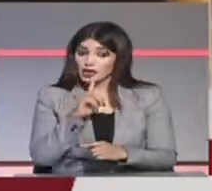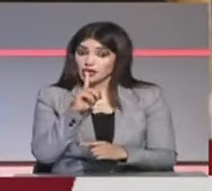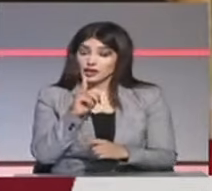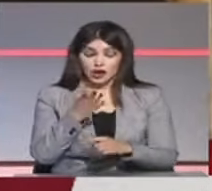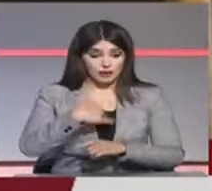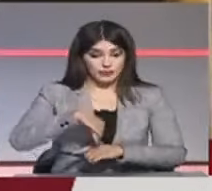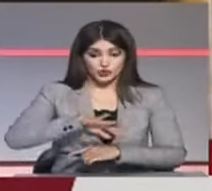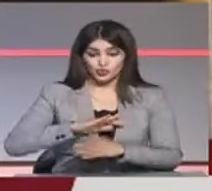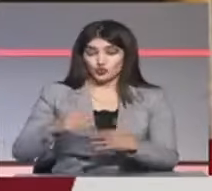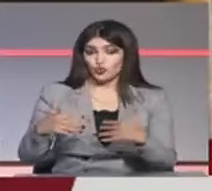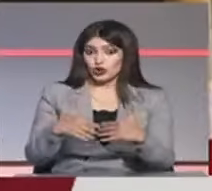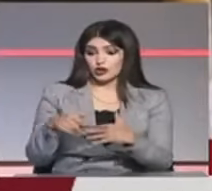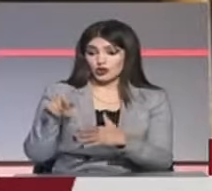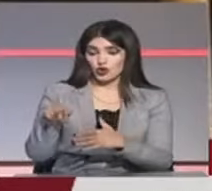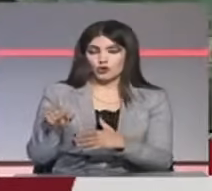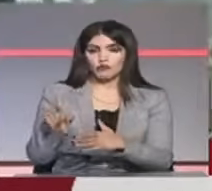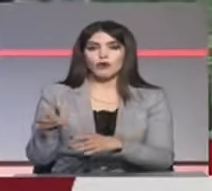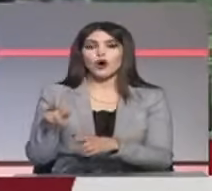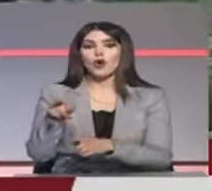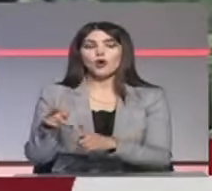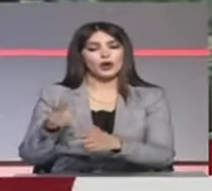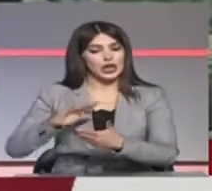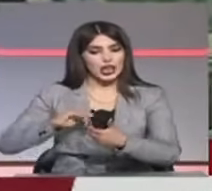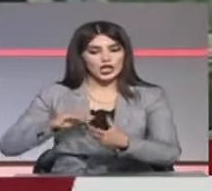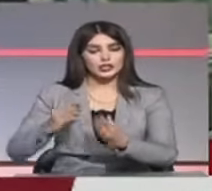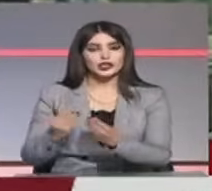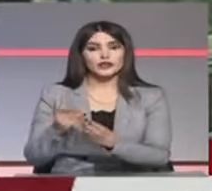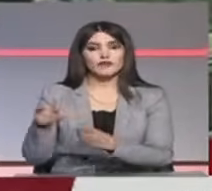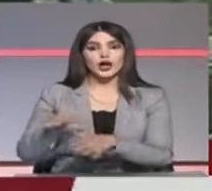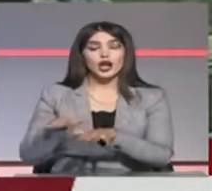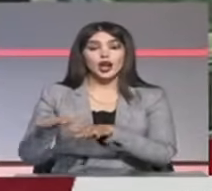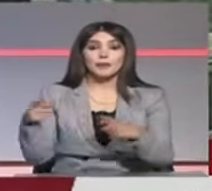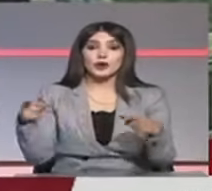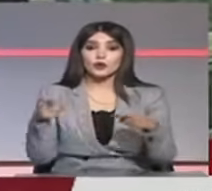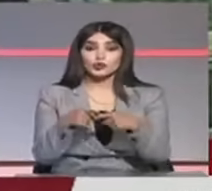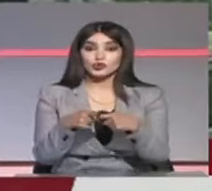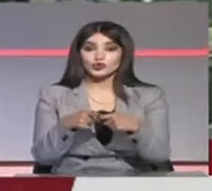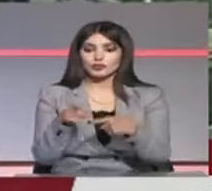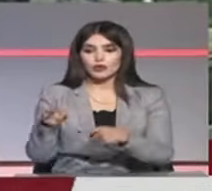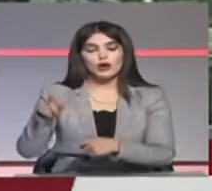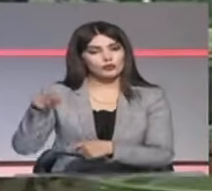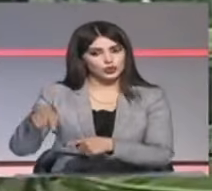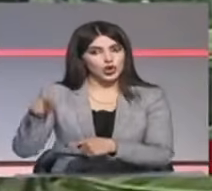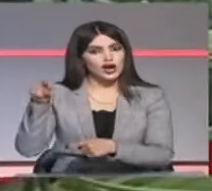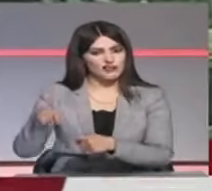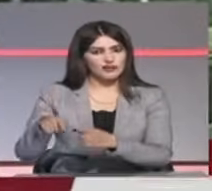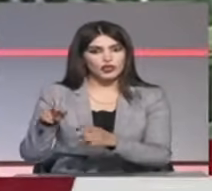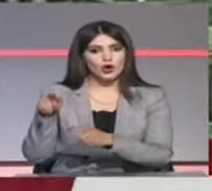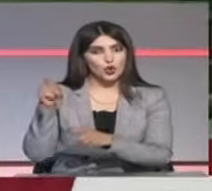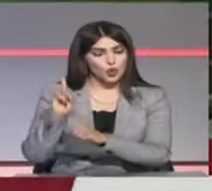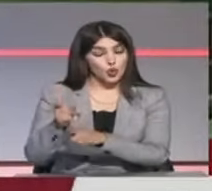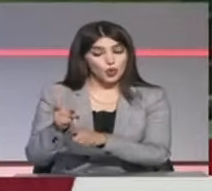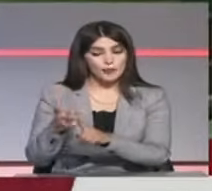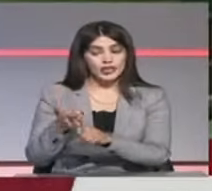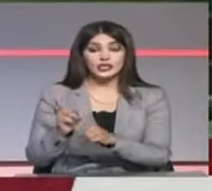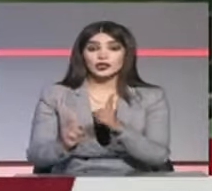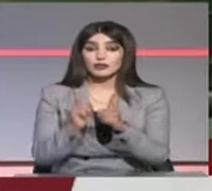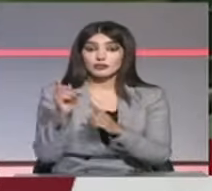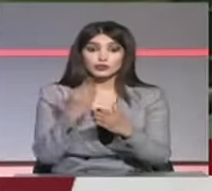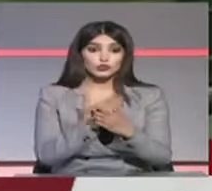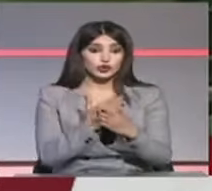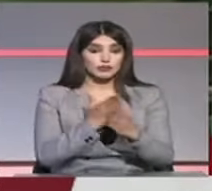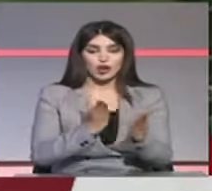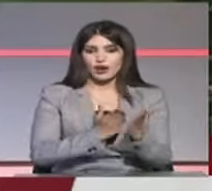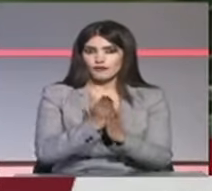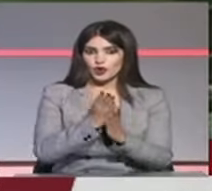المسؤولون الامريكيون على ان يغطي اتفاق خطه العمل المشتركه العقوبات النوويه فقط لا ملفات حقوق